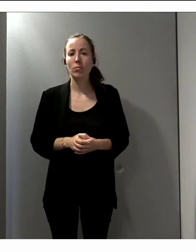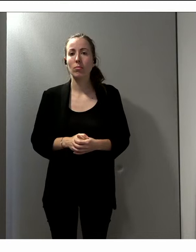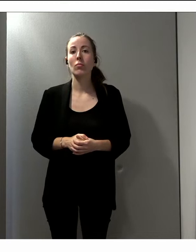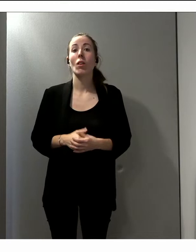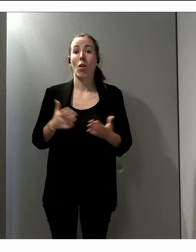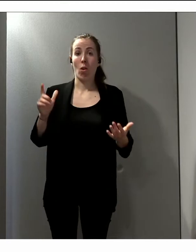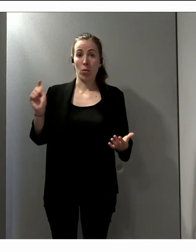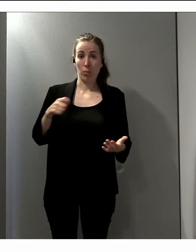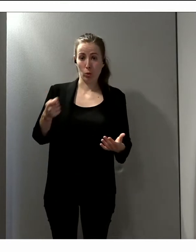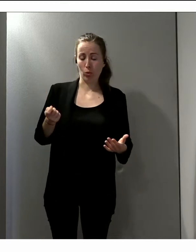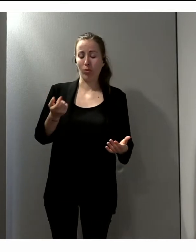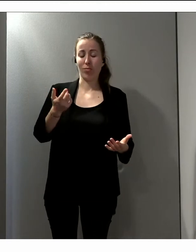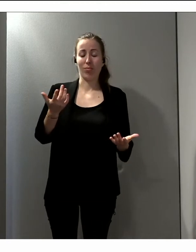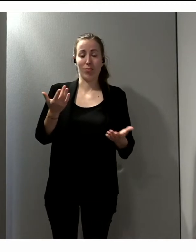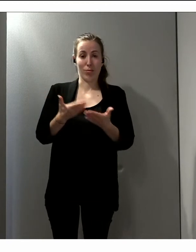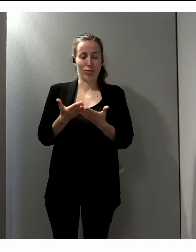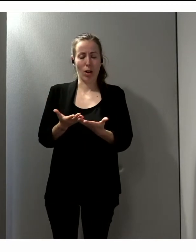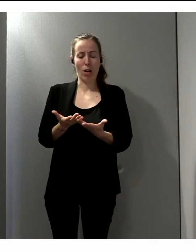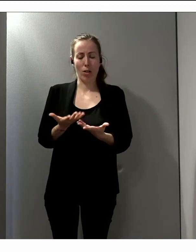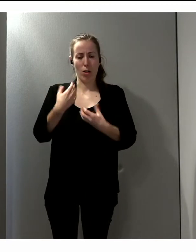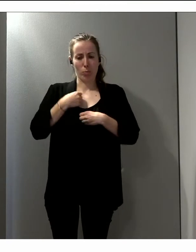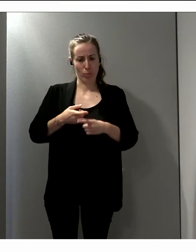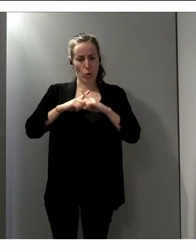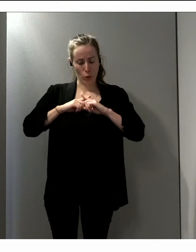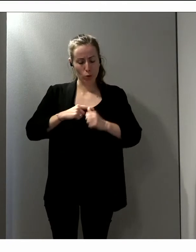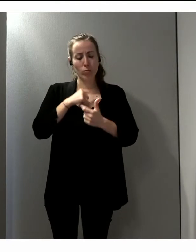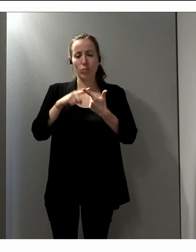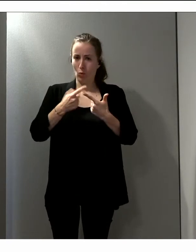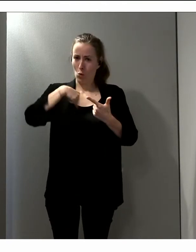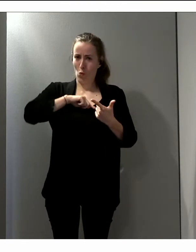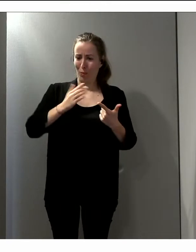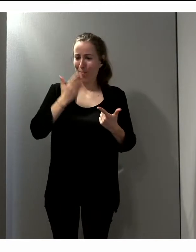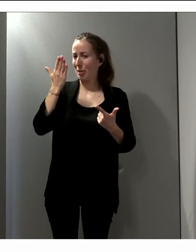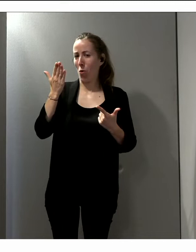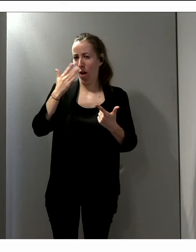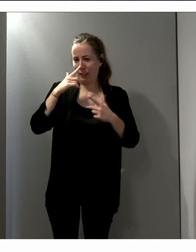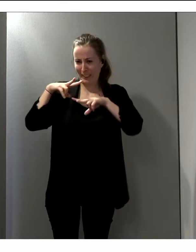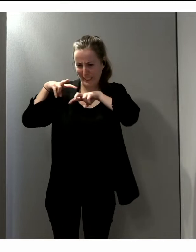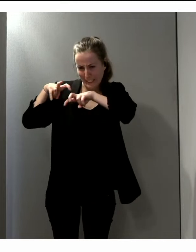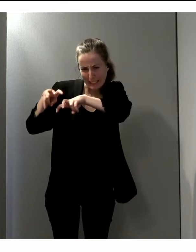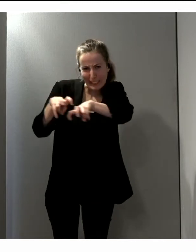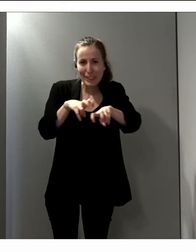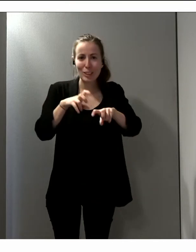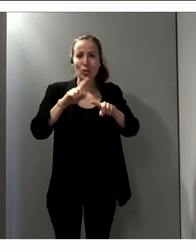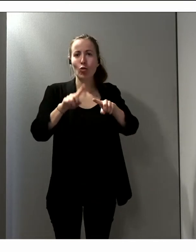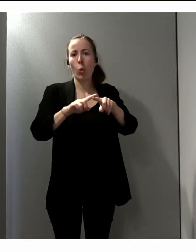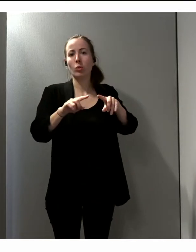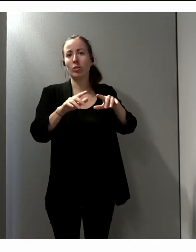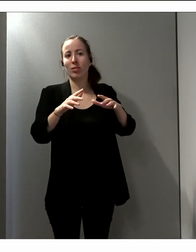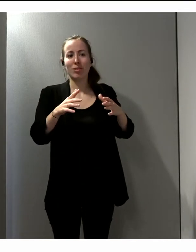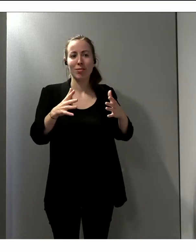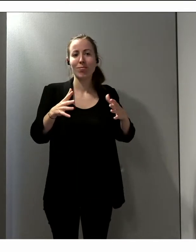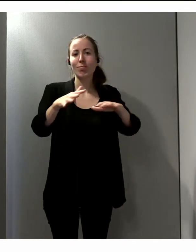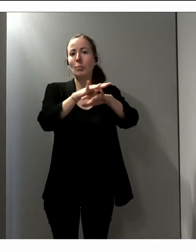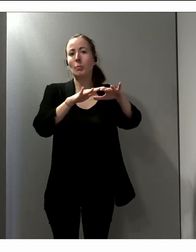Fort de cela, et avec notre esprit aussi défricheur d'aller souvent sur des espaces